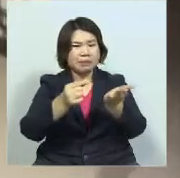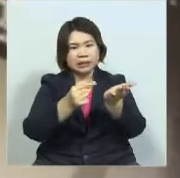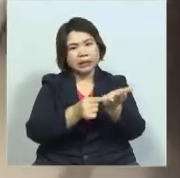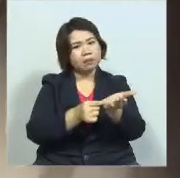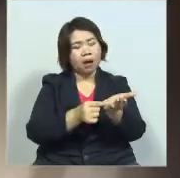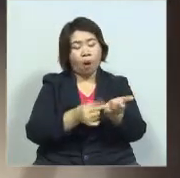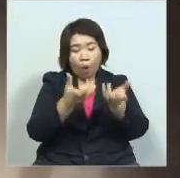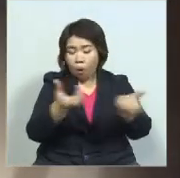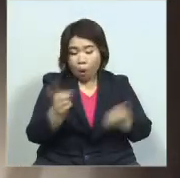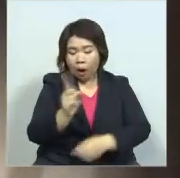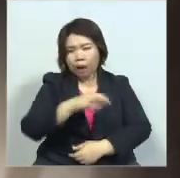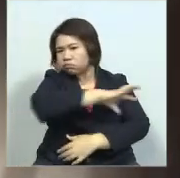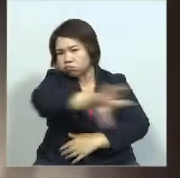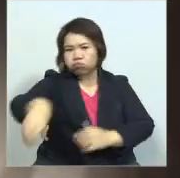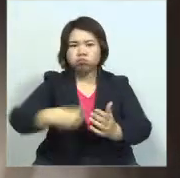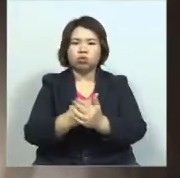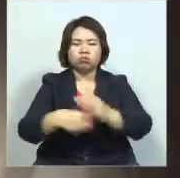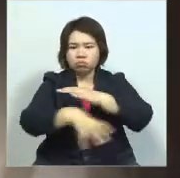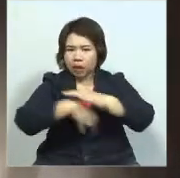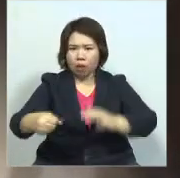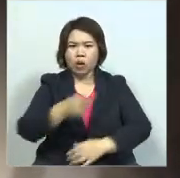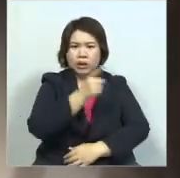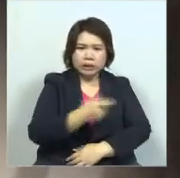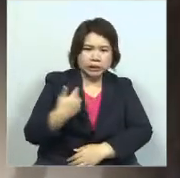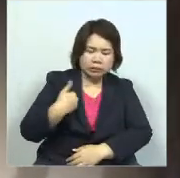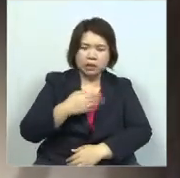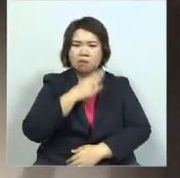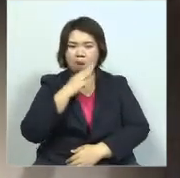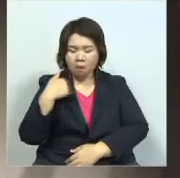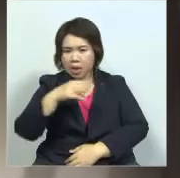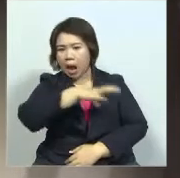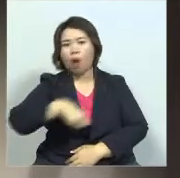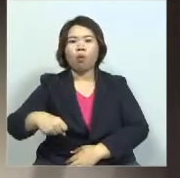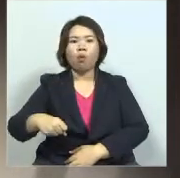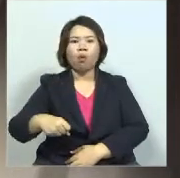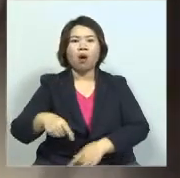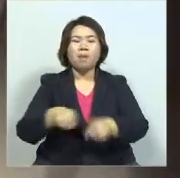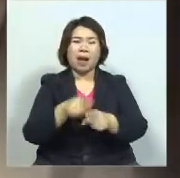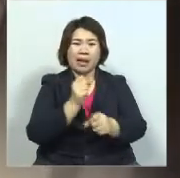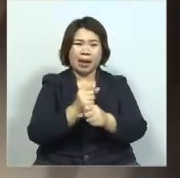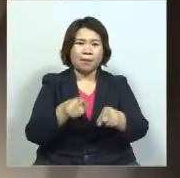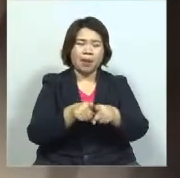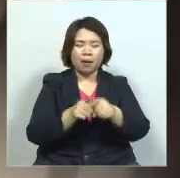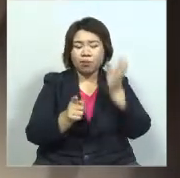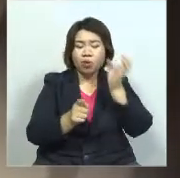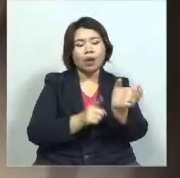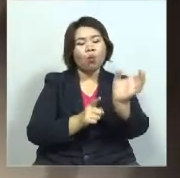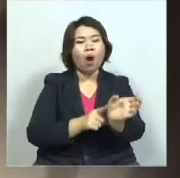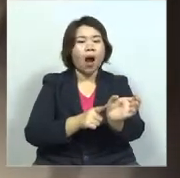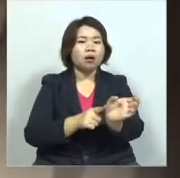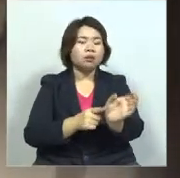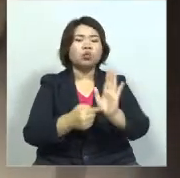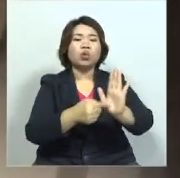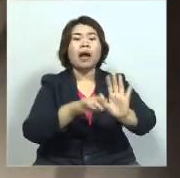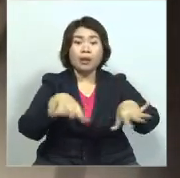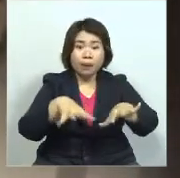การ์ดเรียกว่ามีอะไรอยู่ในตู้ที่เอาไปหมดเลยของจริงก็เอาของปลอมก็เอาคือเราจะเห็นที่เขาแบบเป็นบล็อกอัพอะไรเงี้ยคือกวาดไปหมดเลยนะคะ